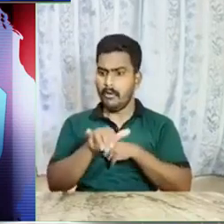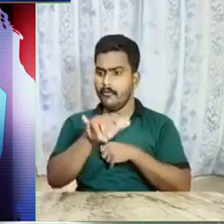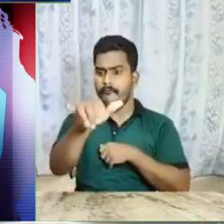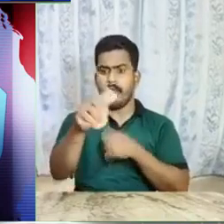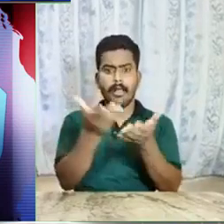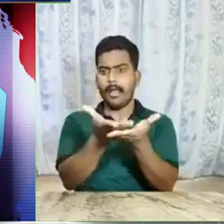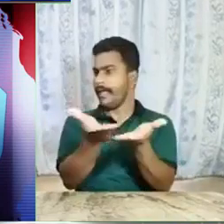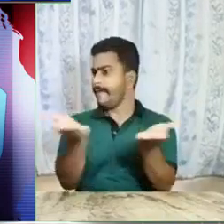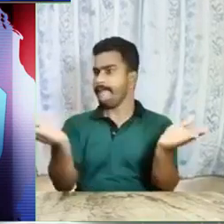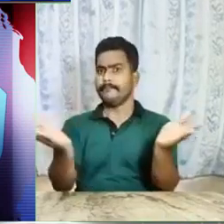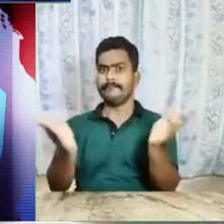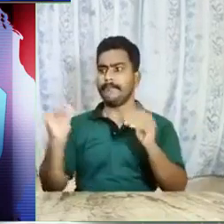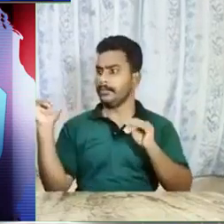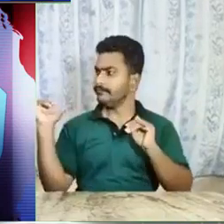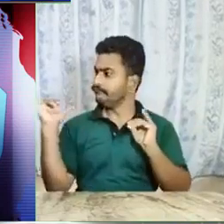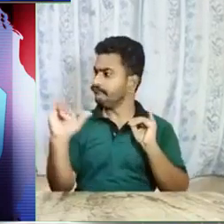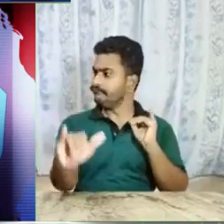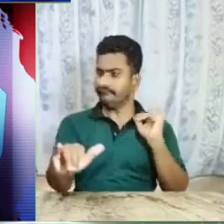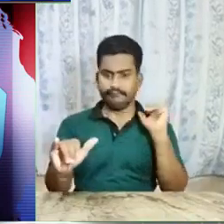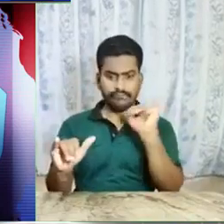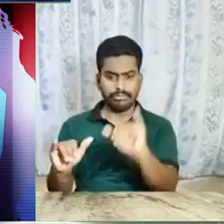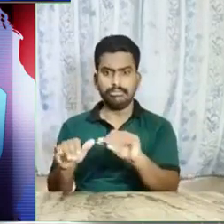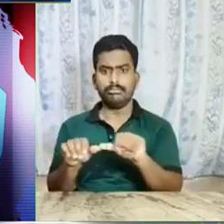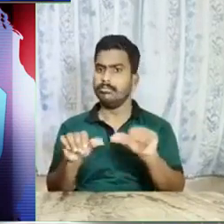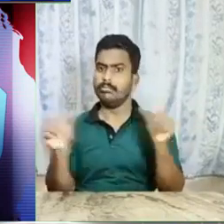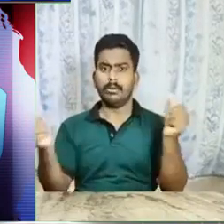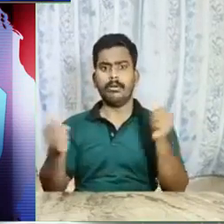ഇത് വർദ്ധിപ്പിക്കുകയാണ് ചെയ്യുക.